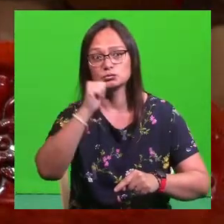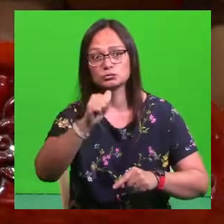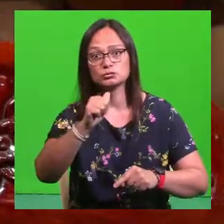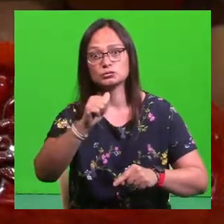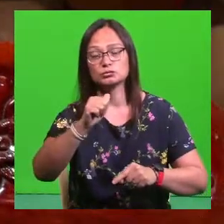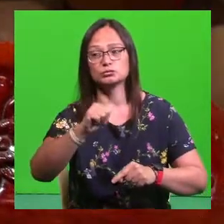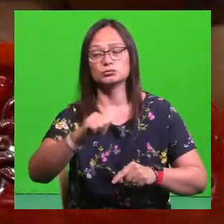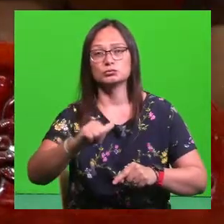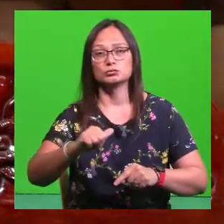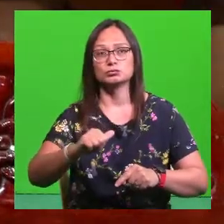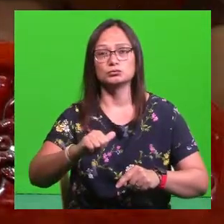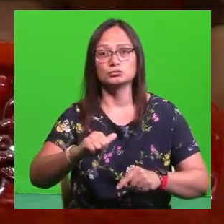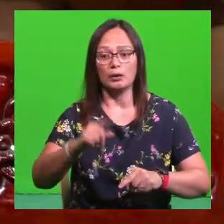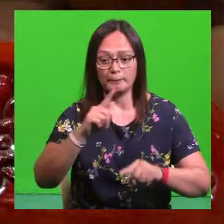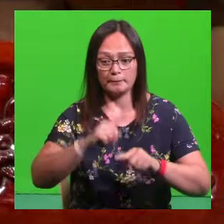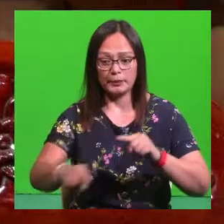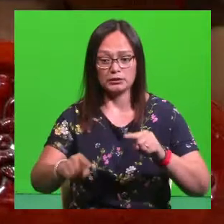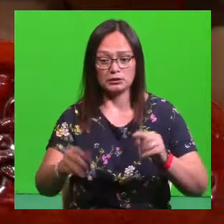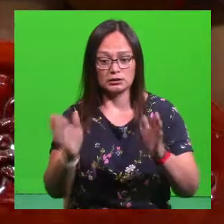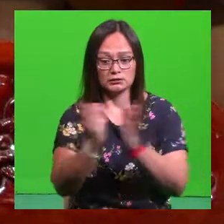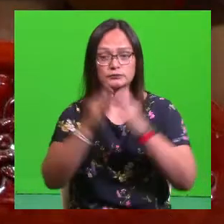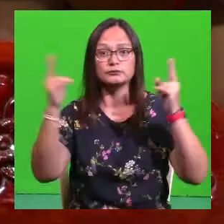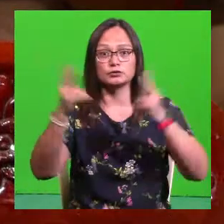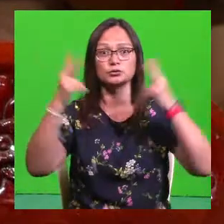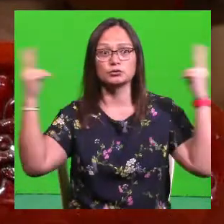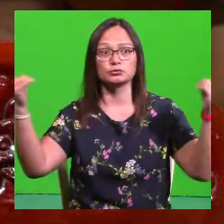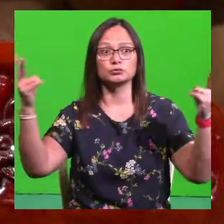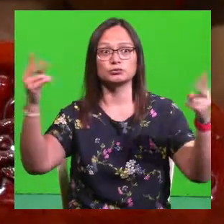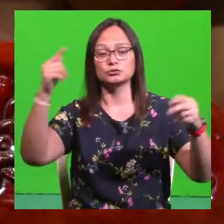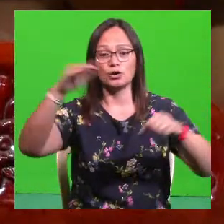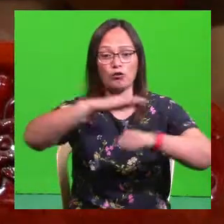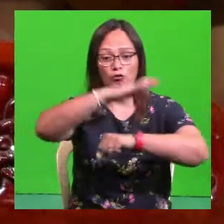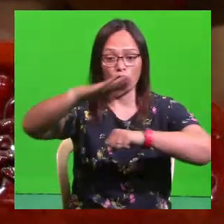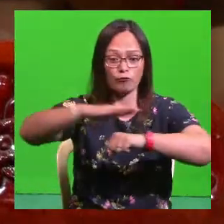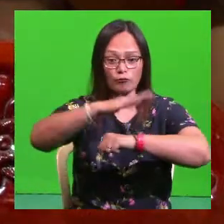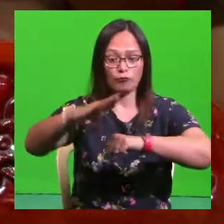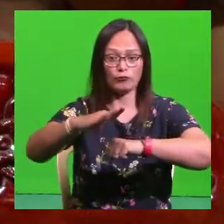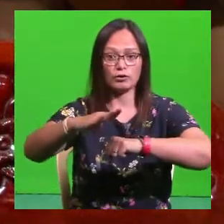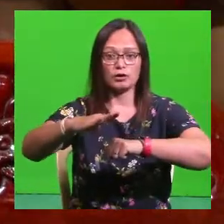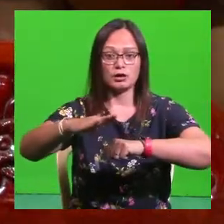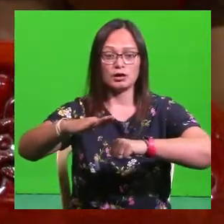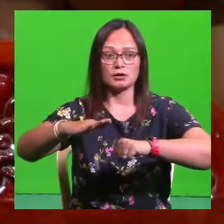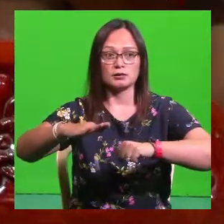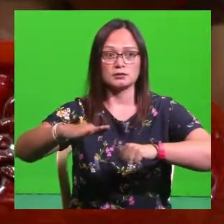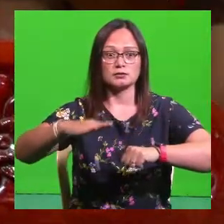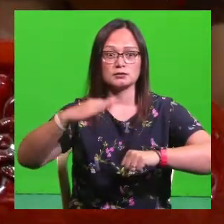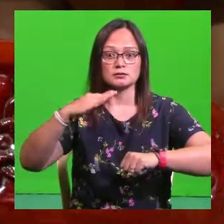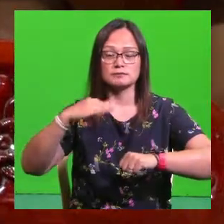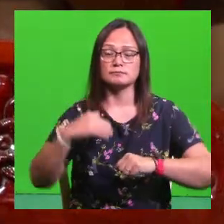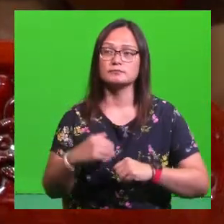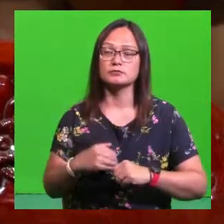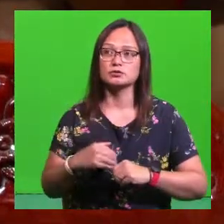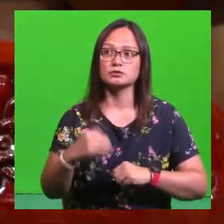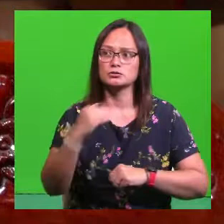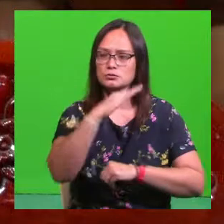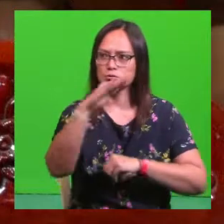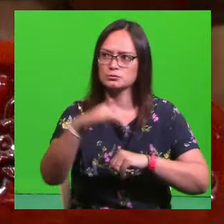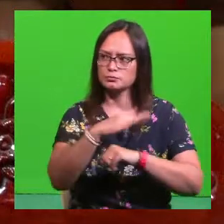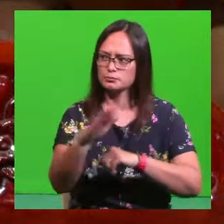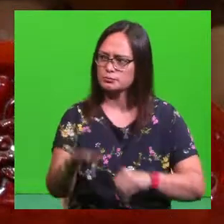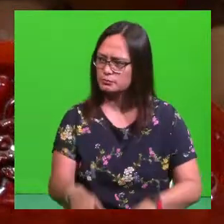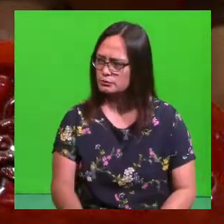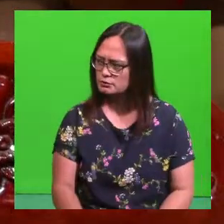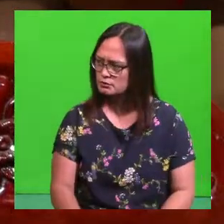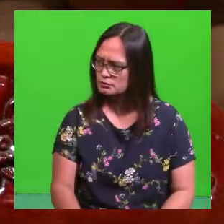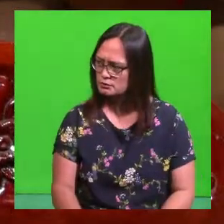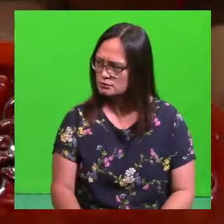this. Ang kabulukan po ng 1 labi ay dumadako on